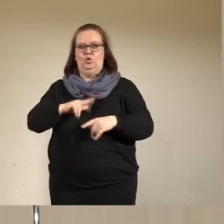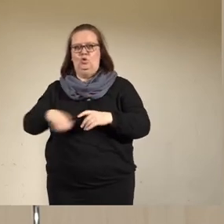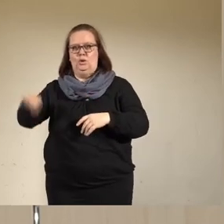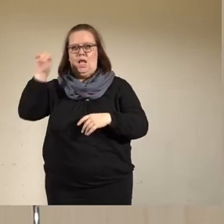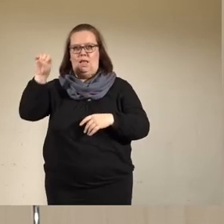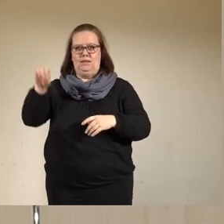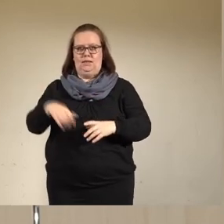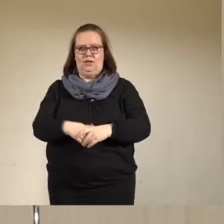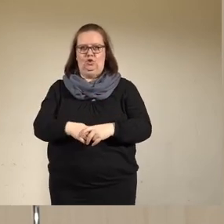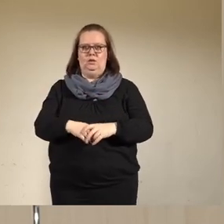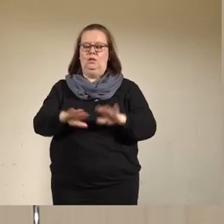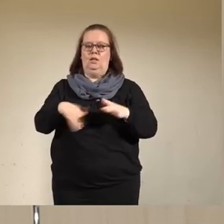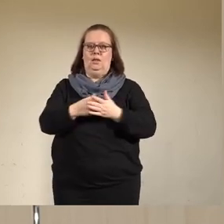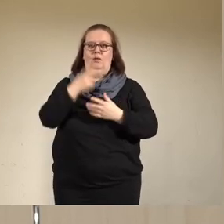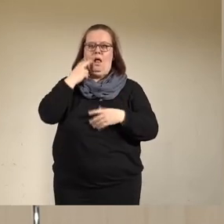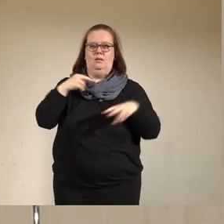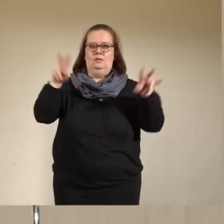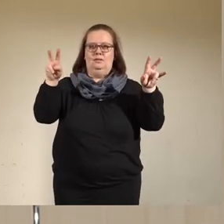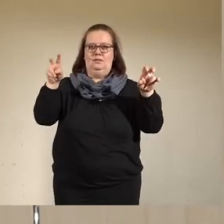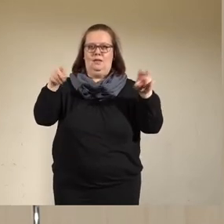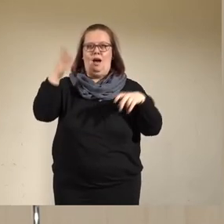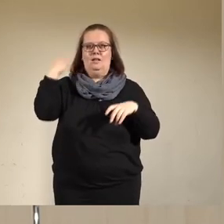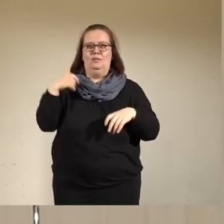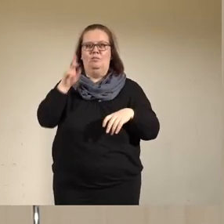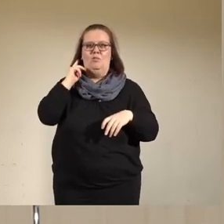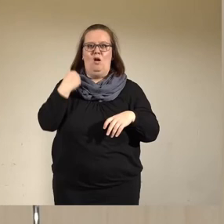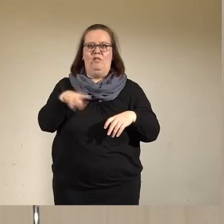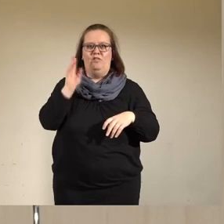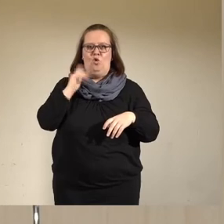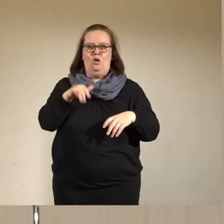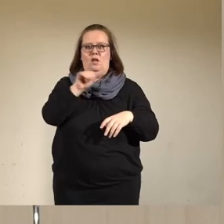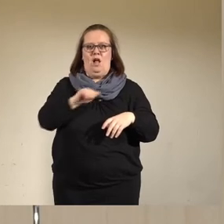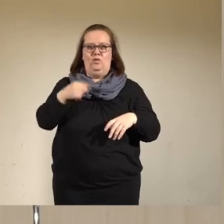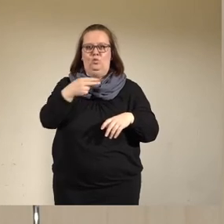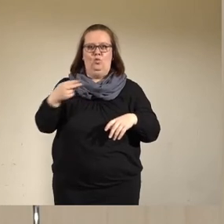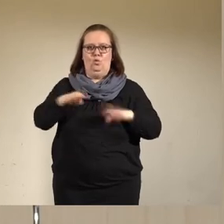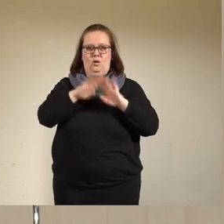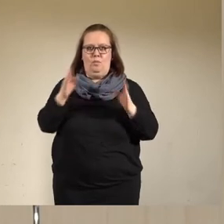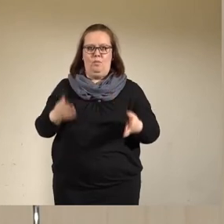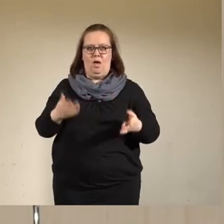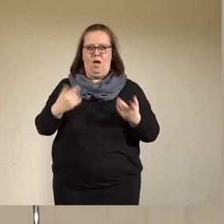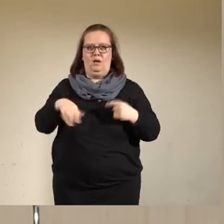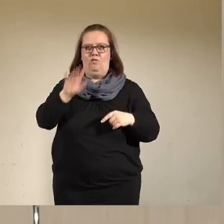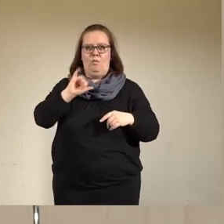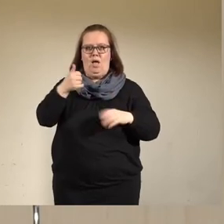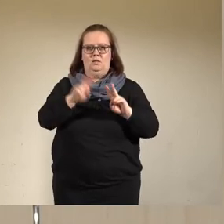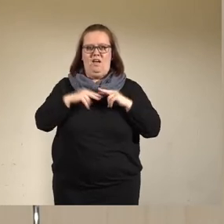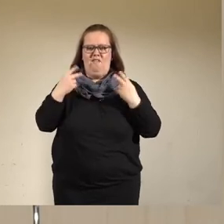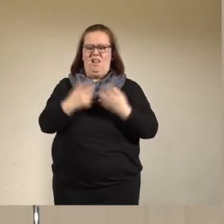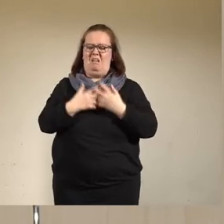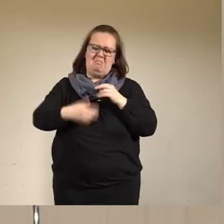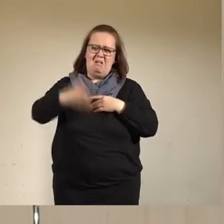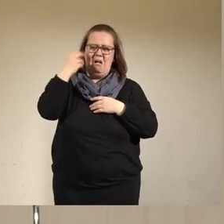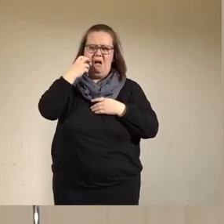sozialistisch. Es gibt ein uraltes Zitat, stammt ursprünglich mal vom wohl von Alfred Hugenberg von der DNVB, Erster Weltkrieg, uraltes